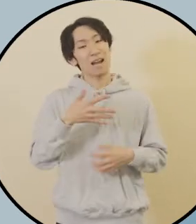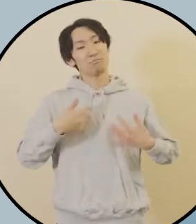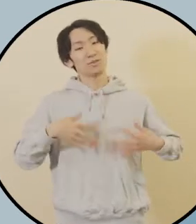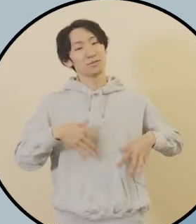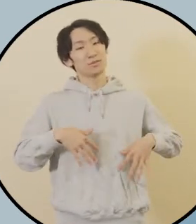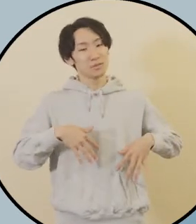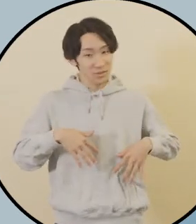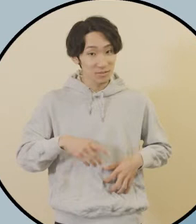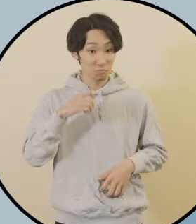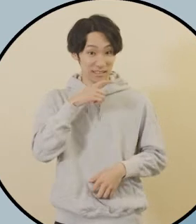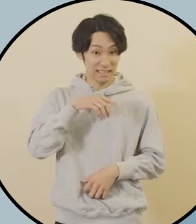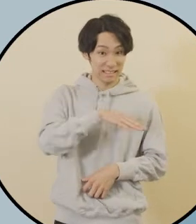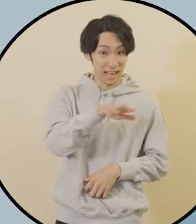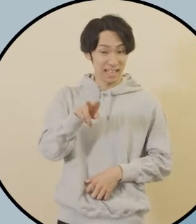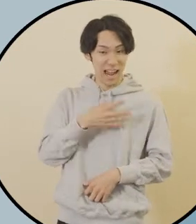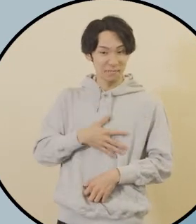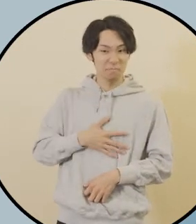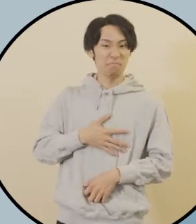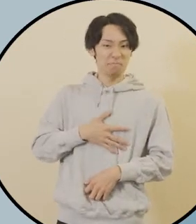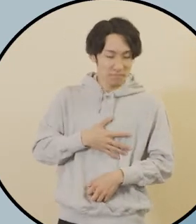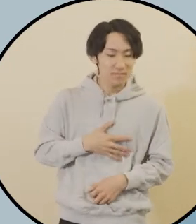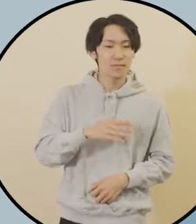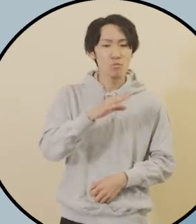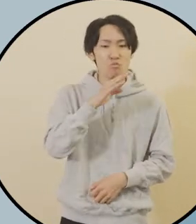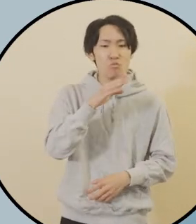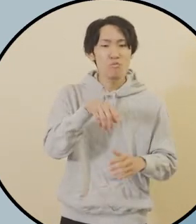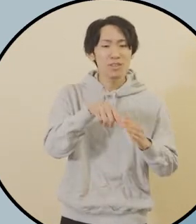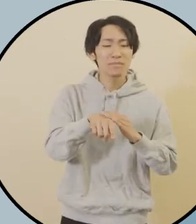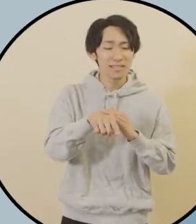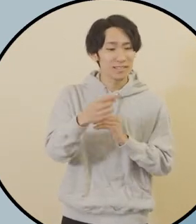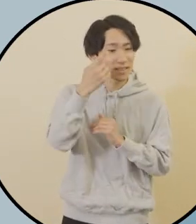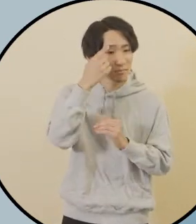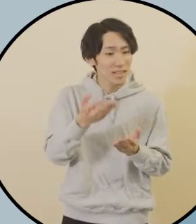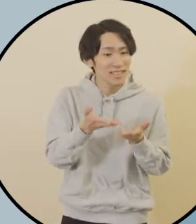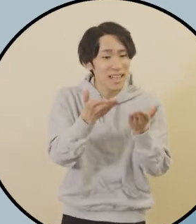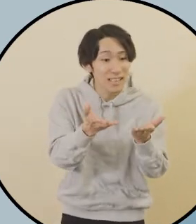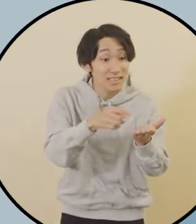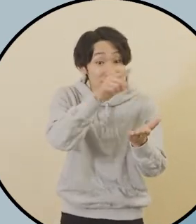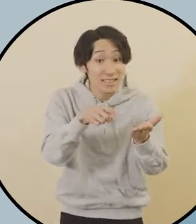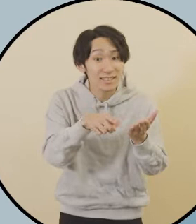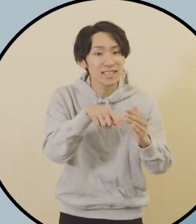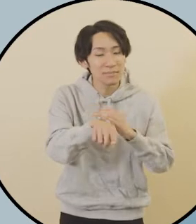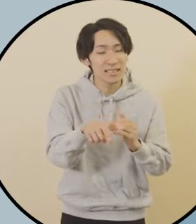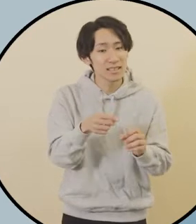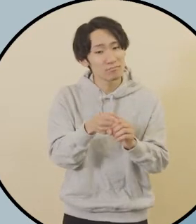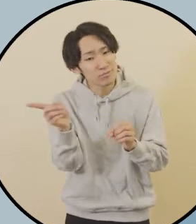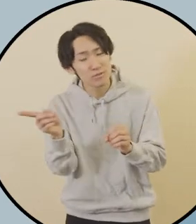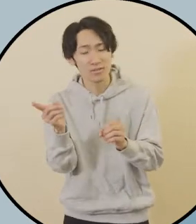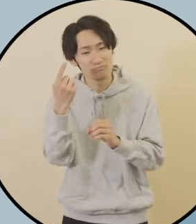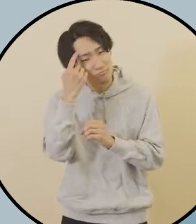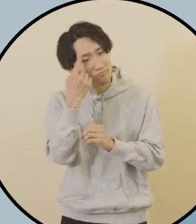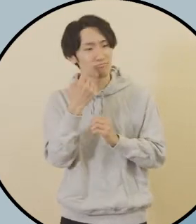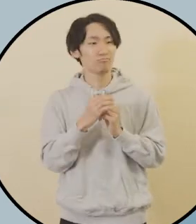思っててなんか被りにみんなのことを理解しようとすればするほど本当の意味の思いやりとはどんどんはな